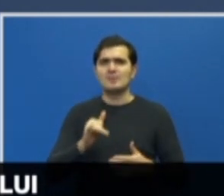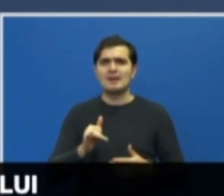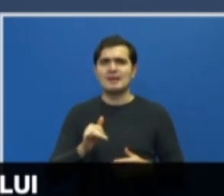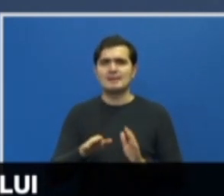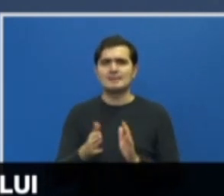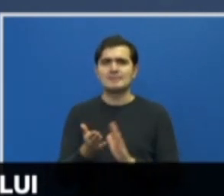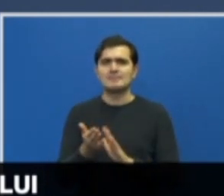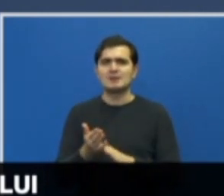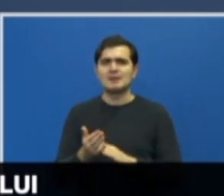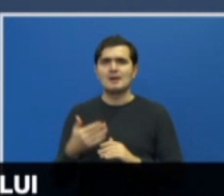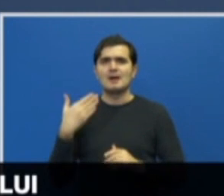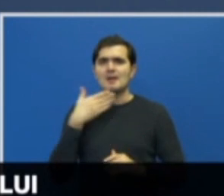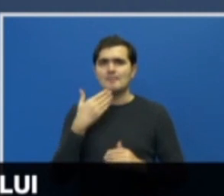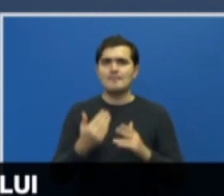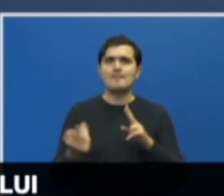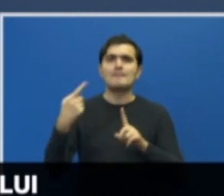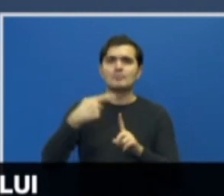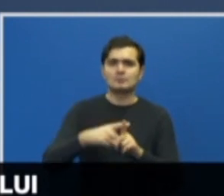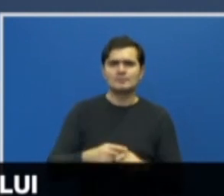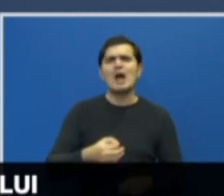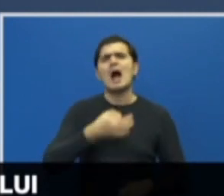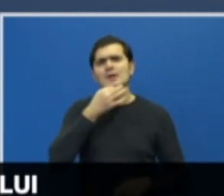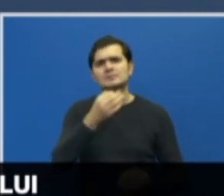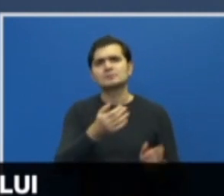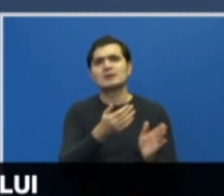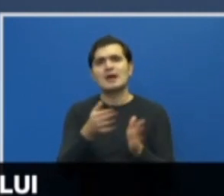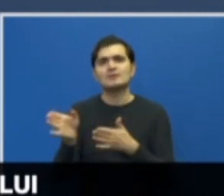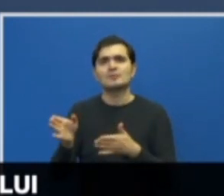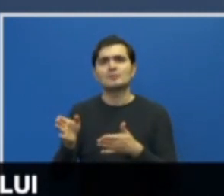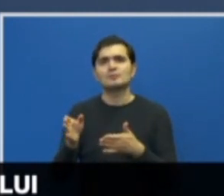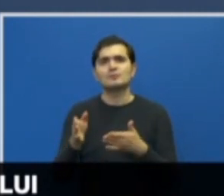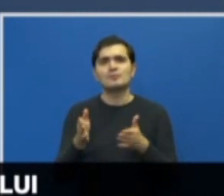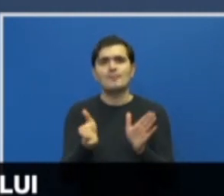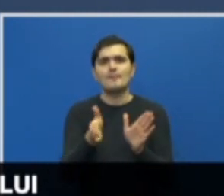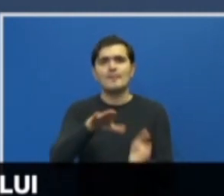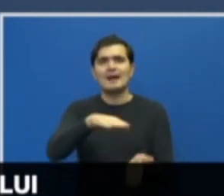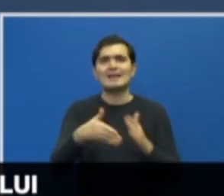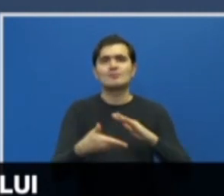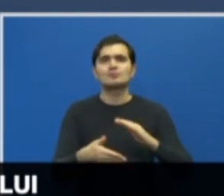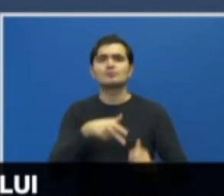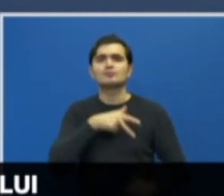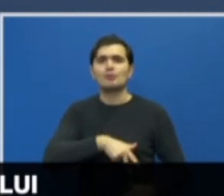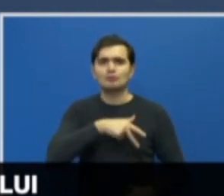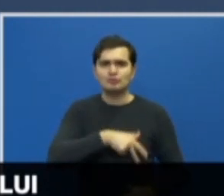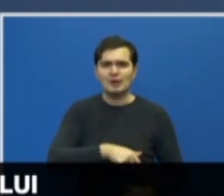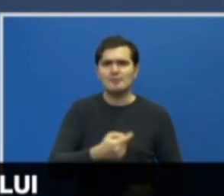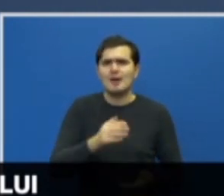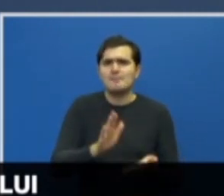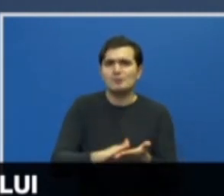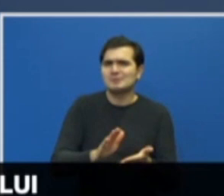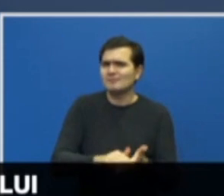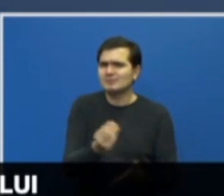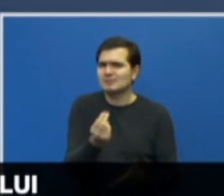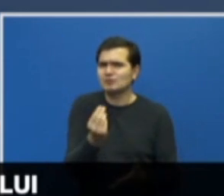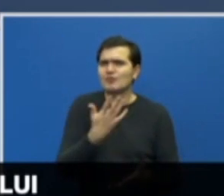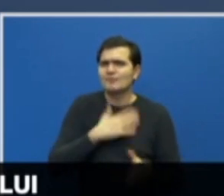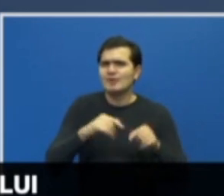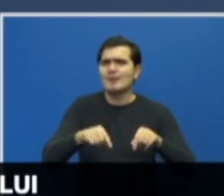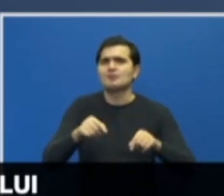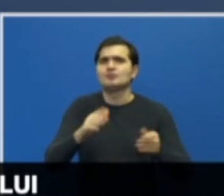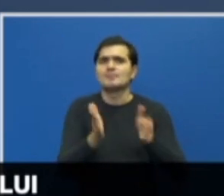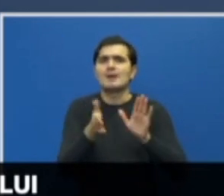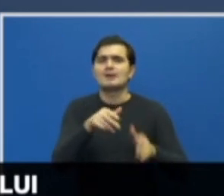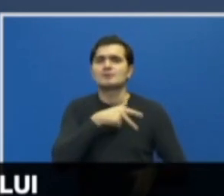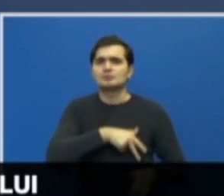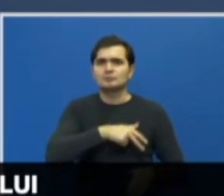după această creștere. Am spus de la începutul pachetului social. Am justificat de ce solicităm ca acest pachet social în cadrul coaliției, dacă se